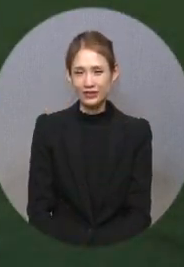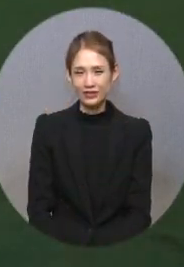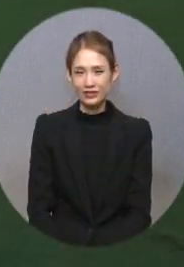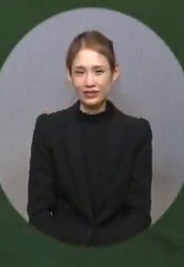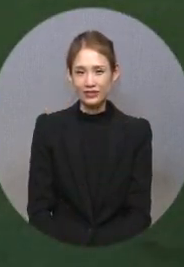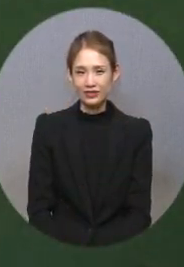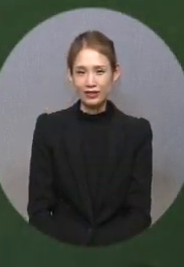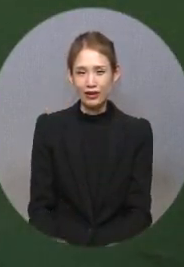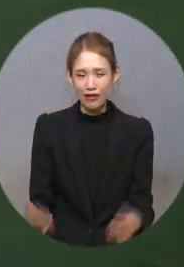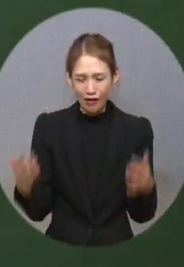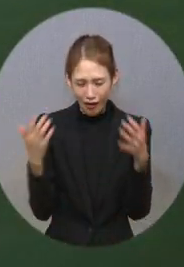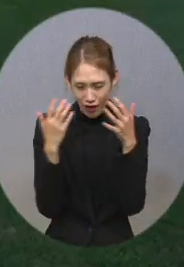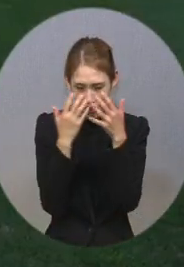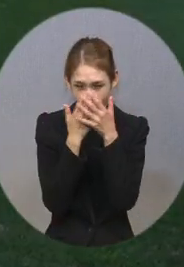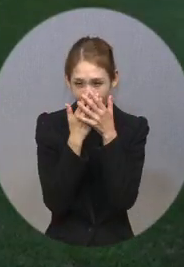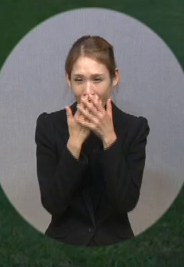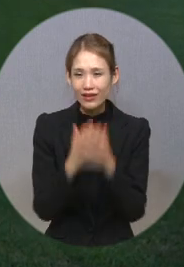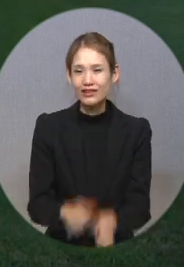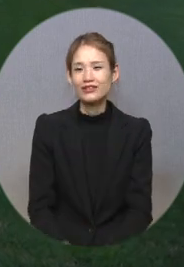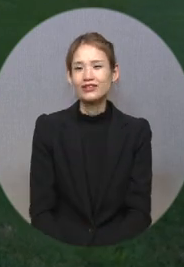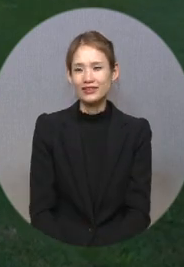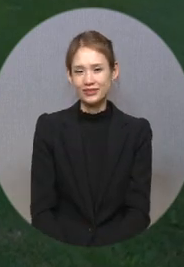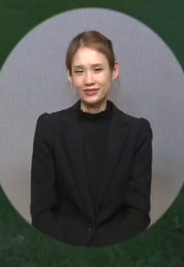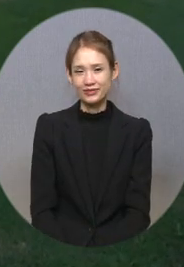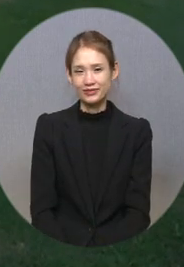완전 깜깜해졌다. 어.